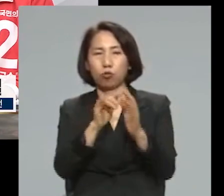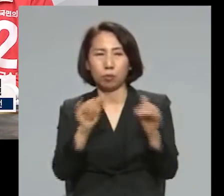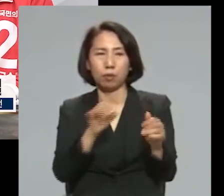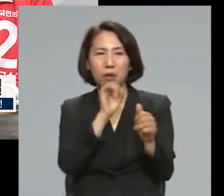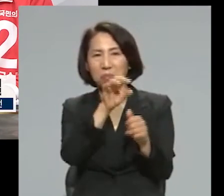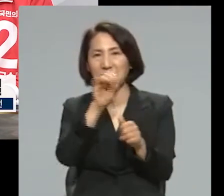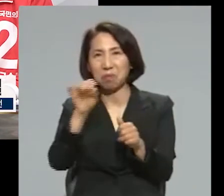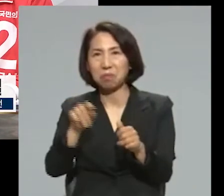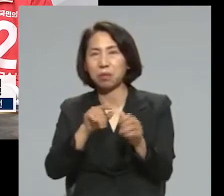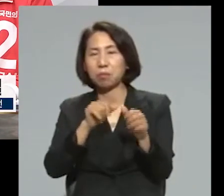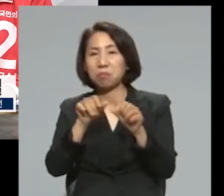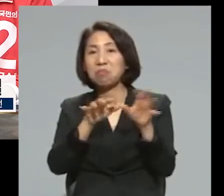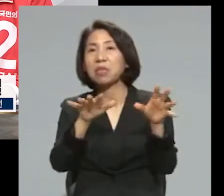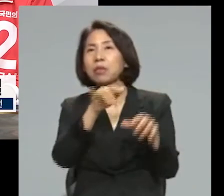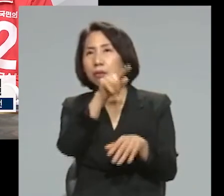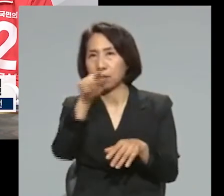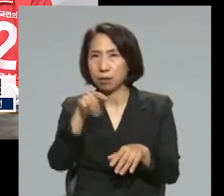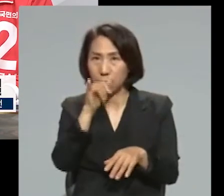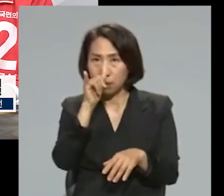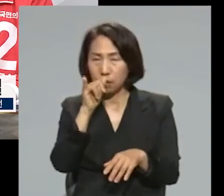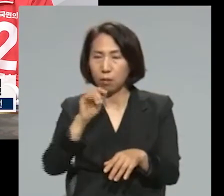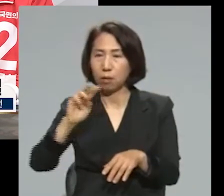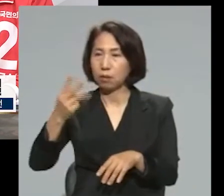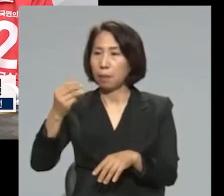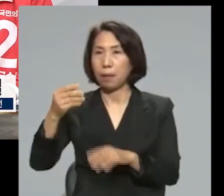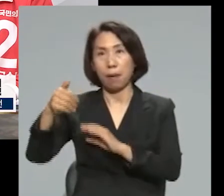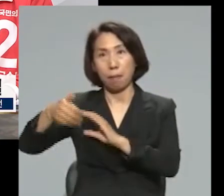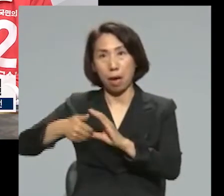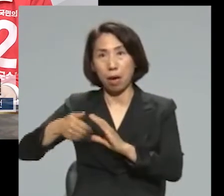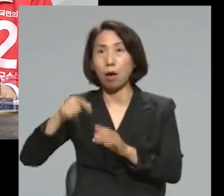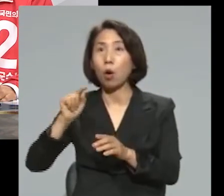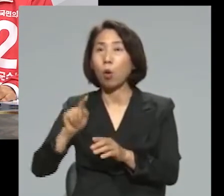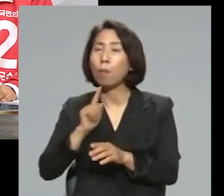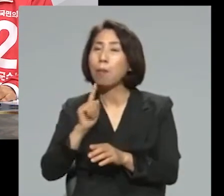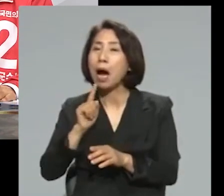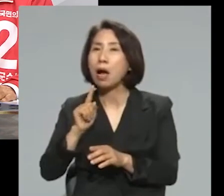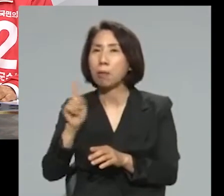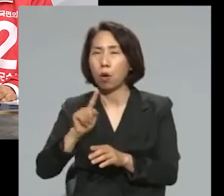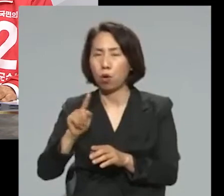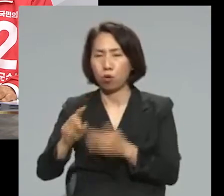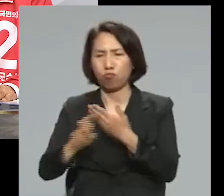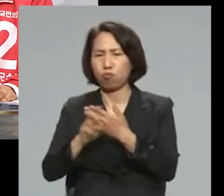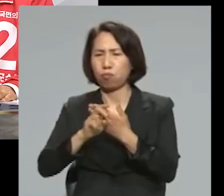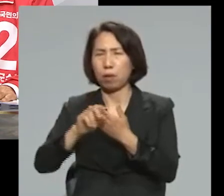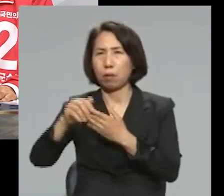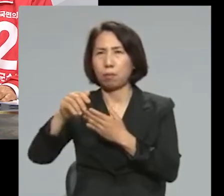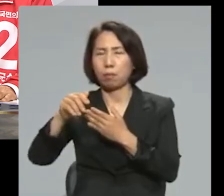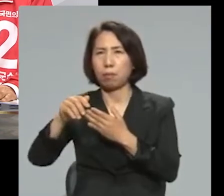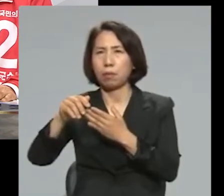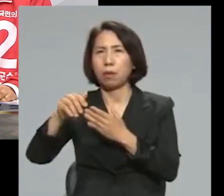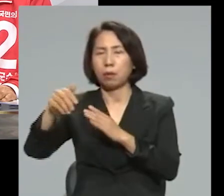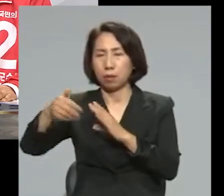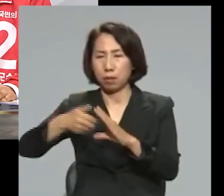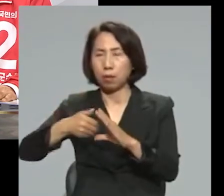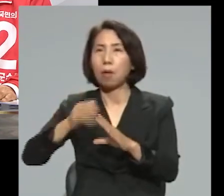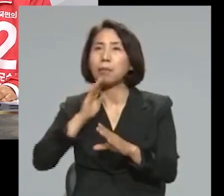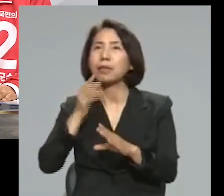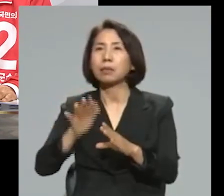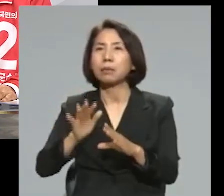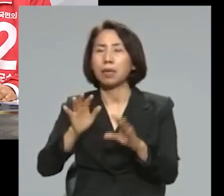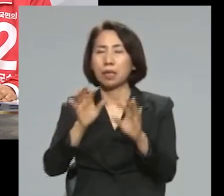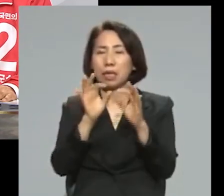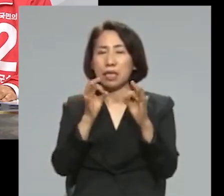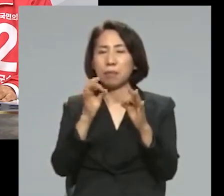얘기를 하는 사항입니다. 300만 원을 받은 그 부분은 물론 부정청탁 금지에 관한 법률이지만 잠깐만요. 김영란법에